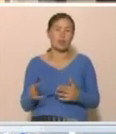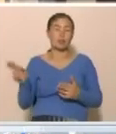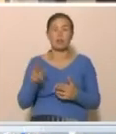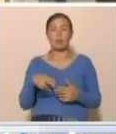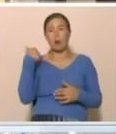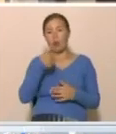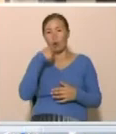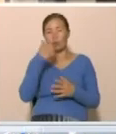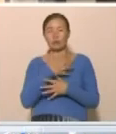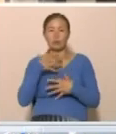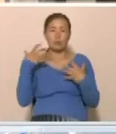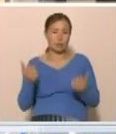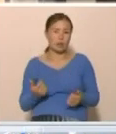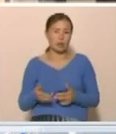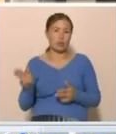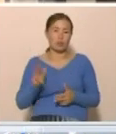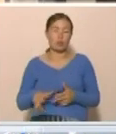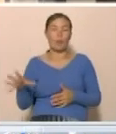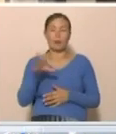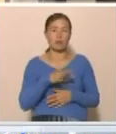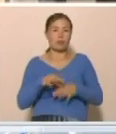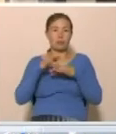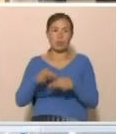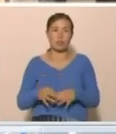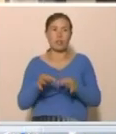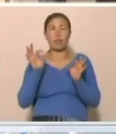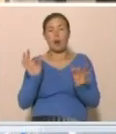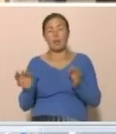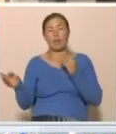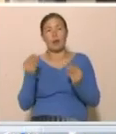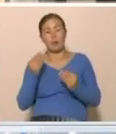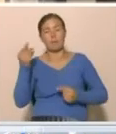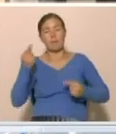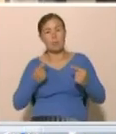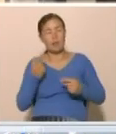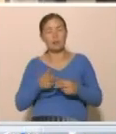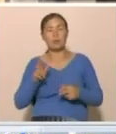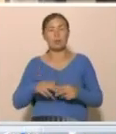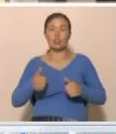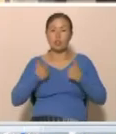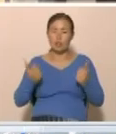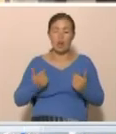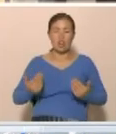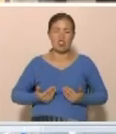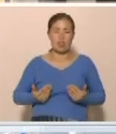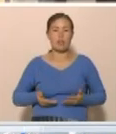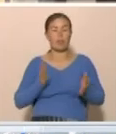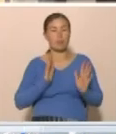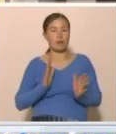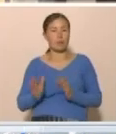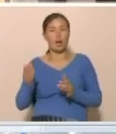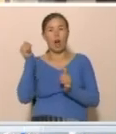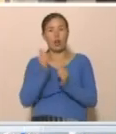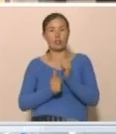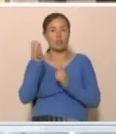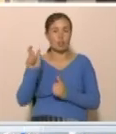года. Здоровый образ жизни, отказ от вредных привычек, правильное питание, борьба с депрессивными состояниями – это жизненная константа каждого